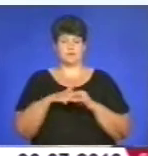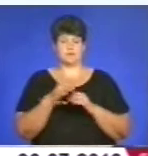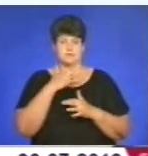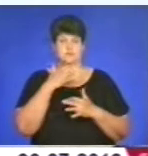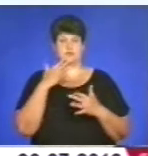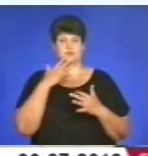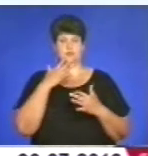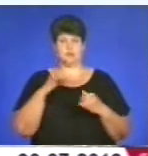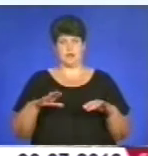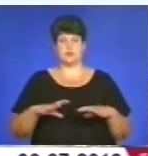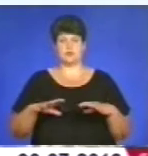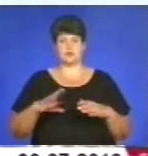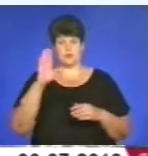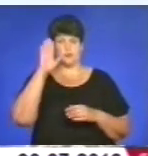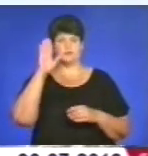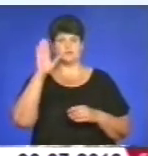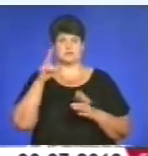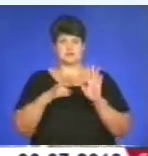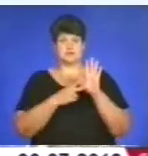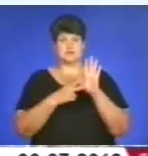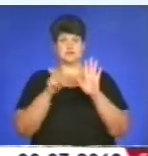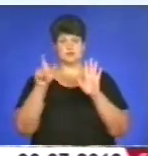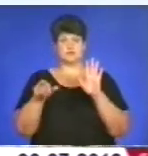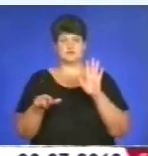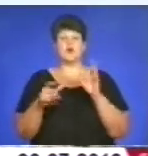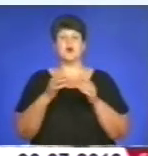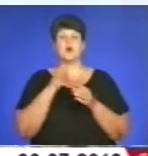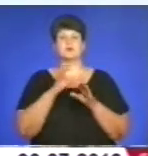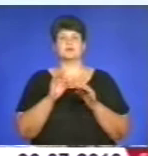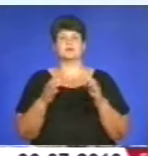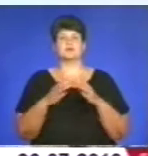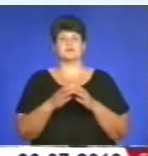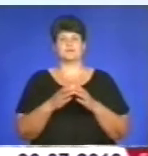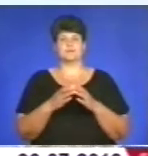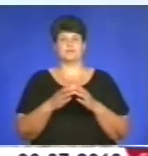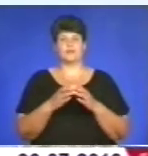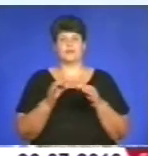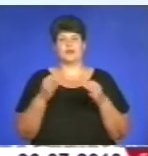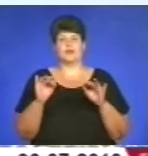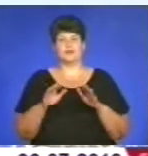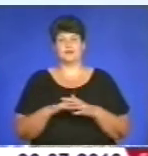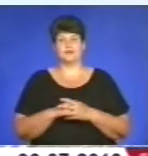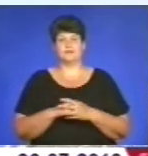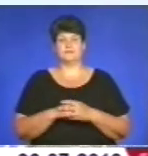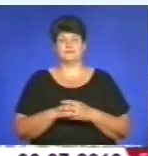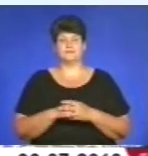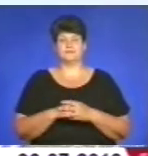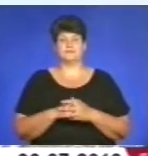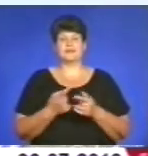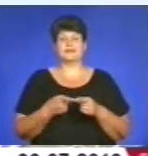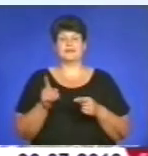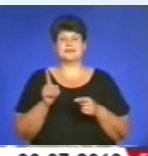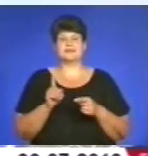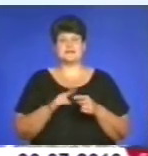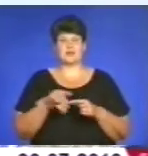так на коні. Та так, сімеро чоловік. Розкажіть про свій колектив, який він? Та як, це